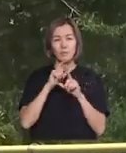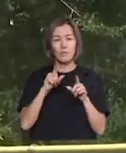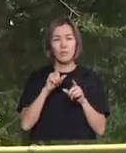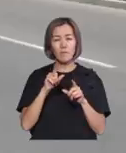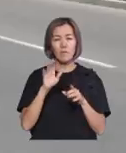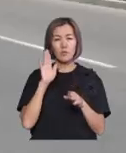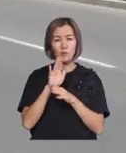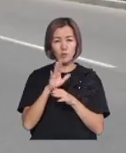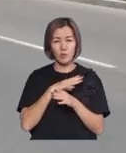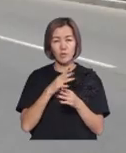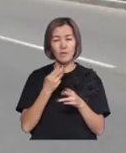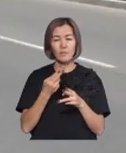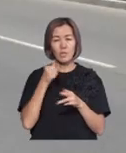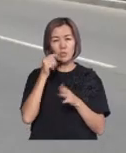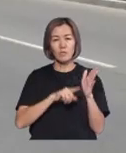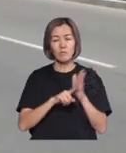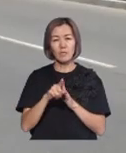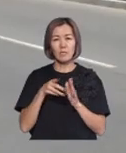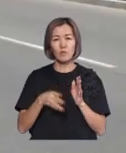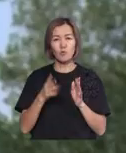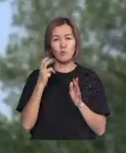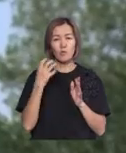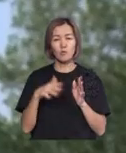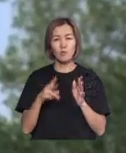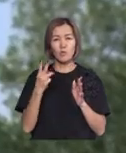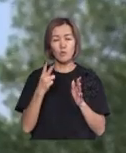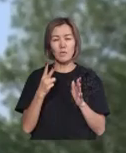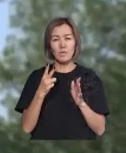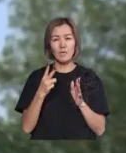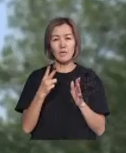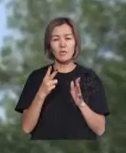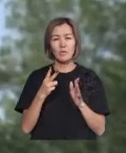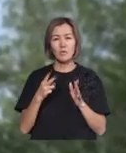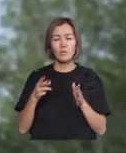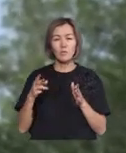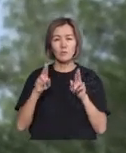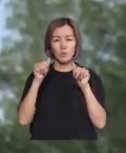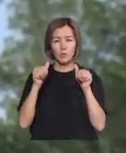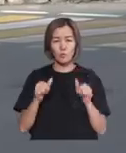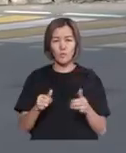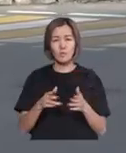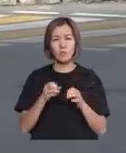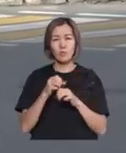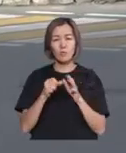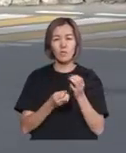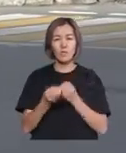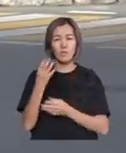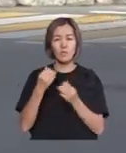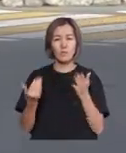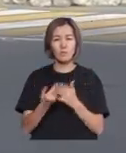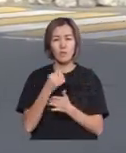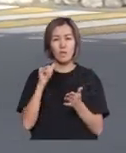нұсқамалар жол жөндеу мекемелеріне жіберілді. Жыл басынан 4252 дана жол белгісі, 16 бағдаршам объектісі